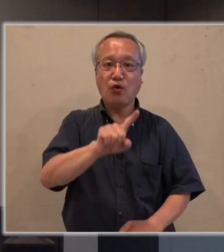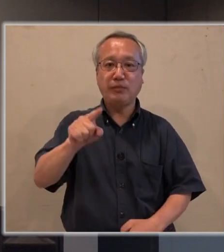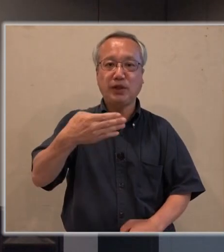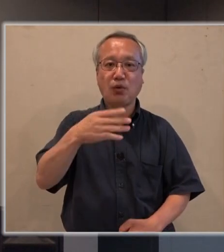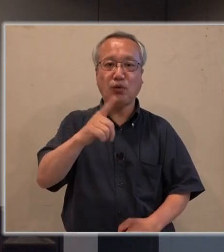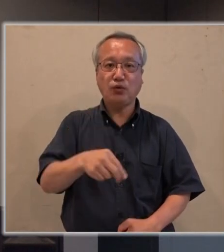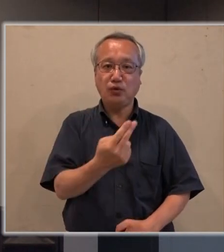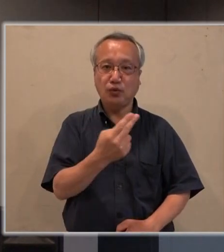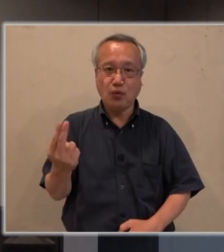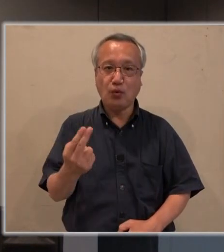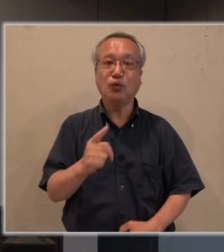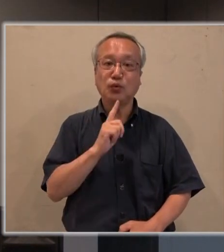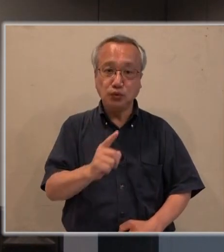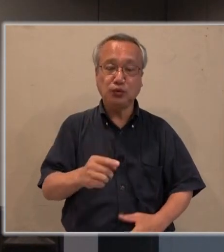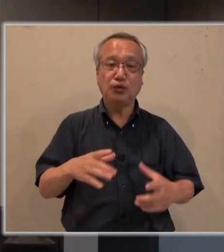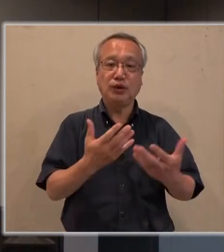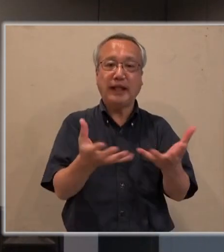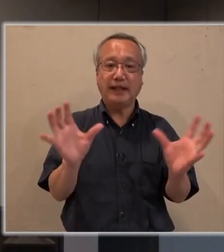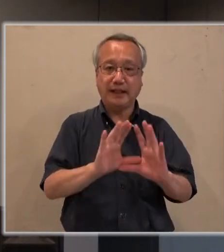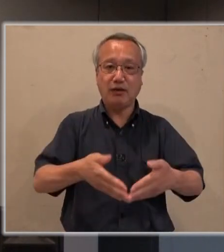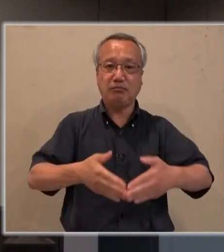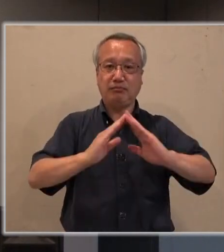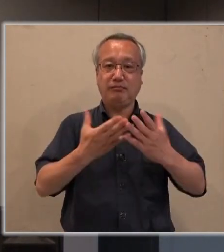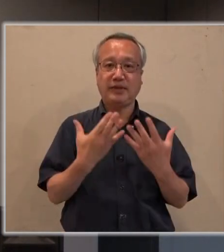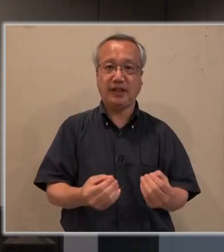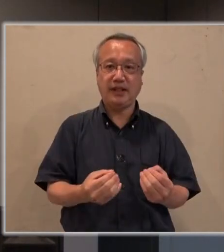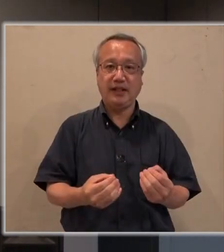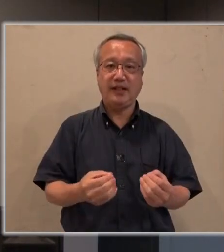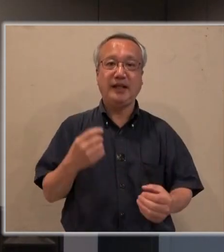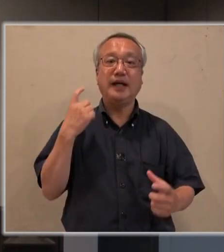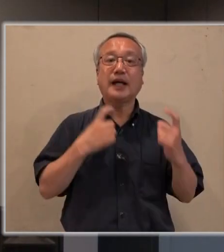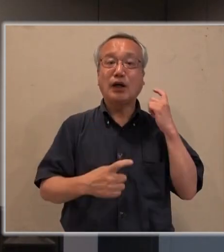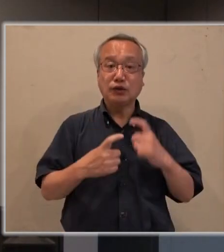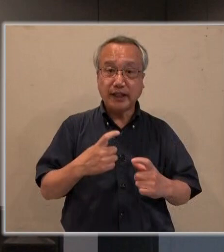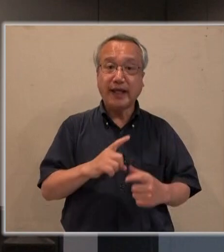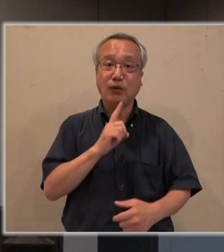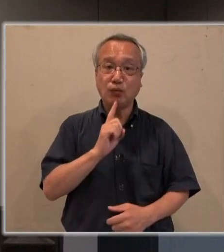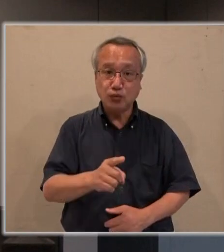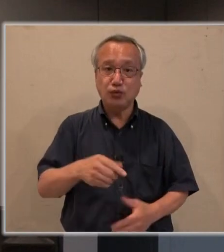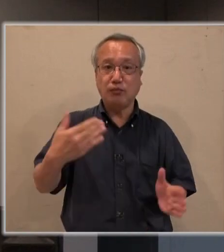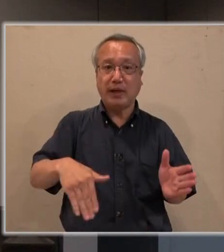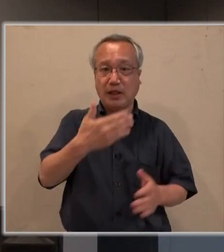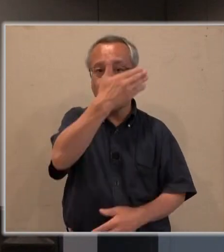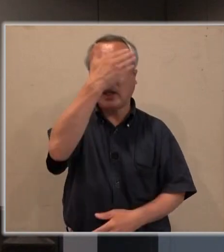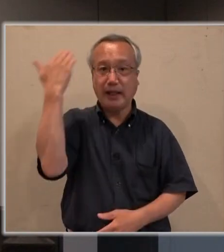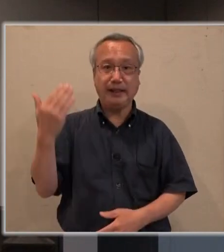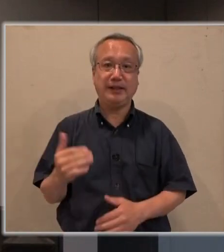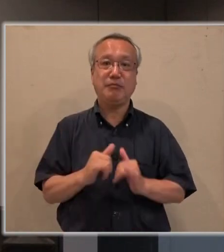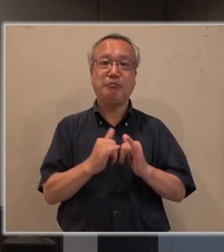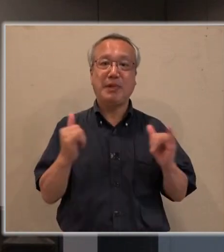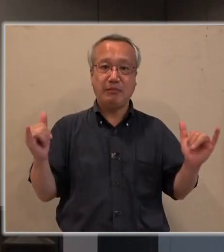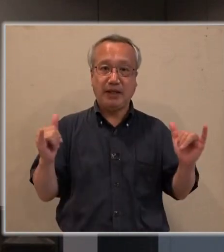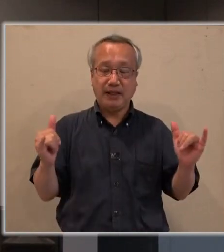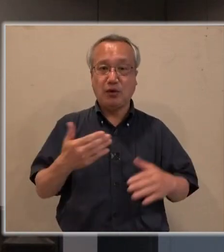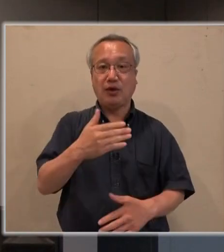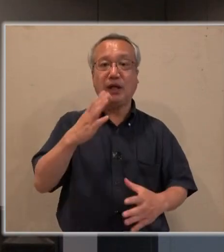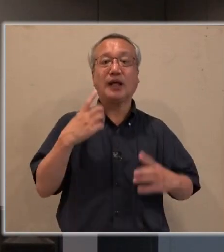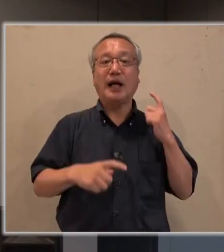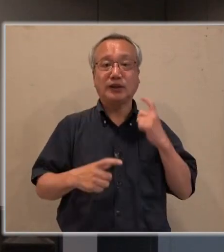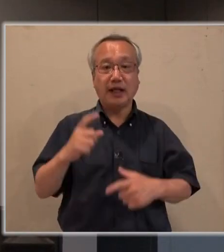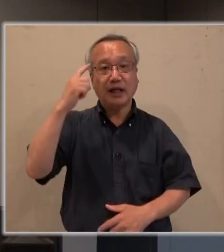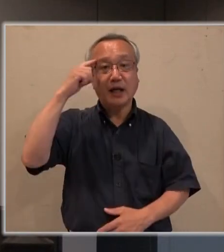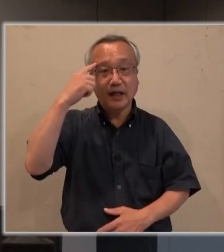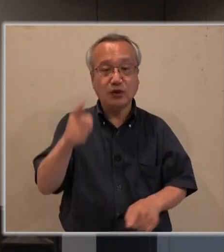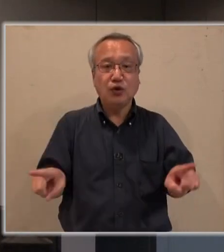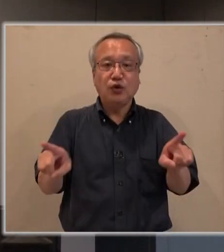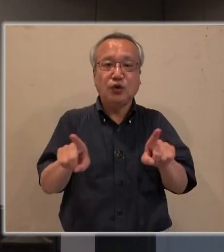ました。学生というまだまだ若いメンバーですが、その学生が考える共生